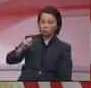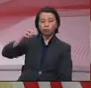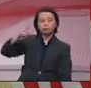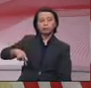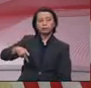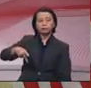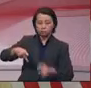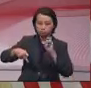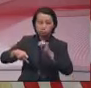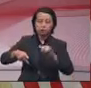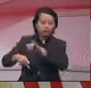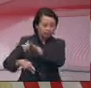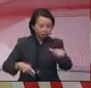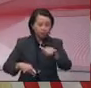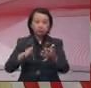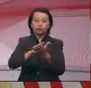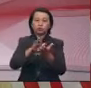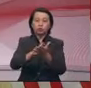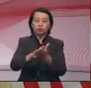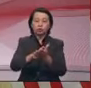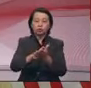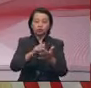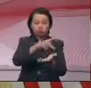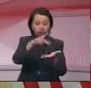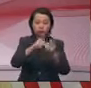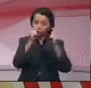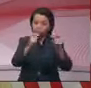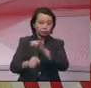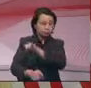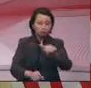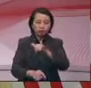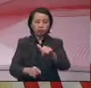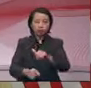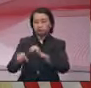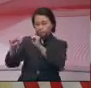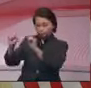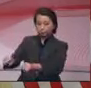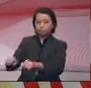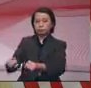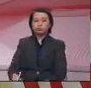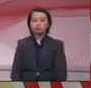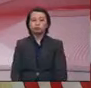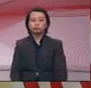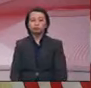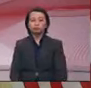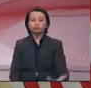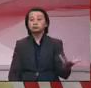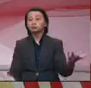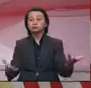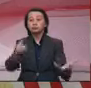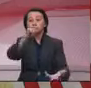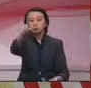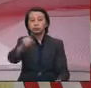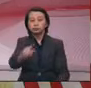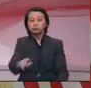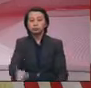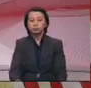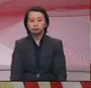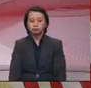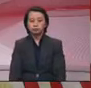oleh sekolah dan juga pusat-pusat tuition. Okey, kita benarkan. Kedua,